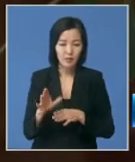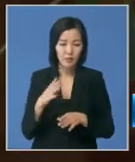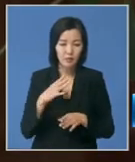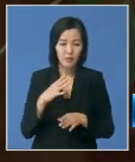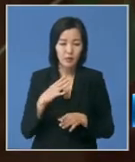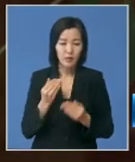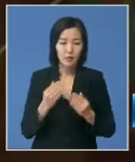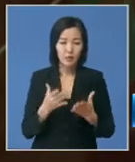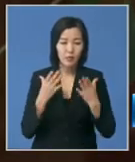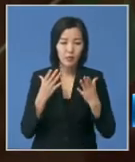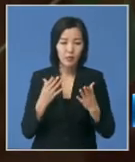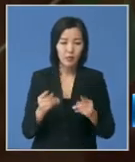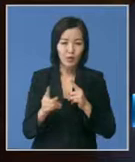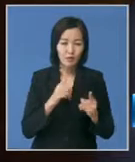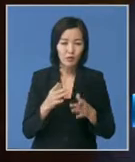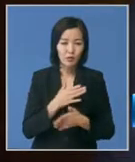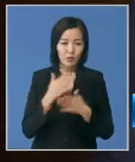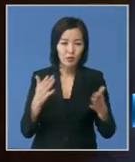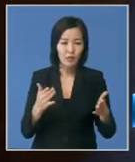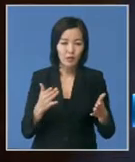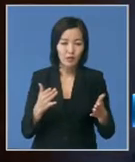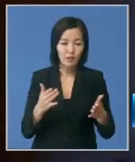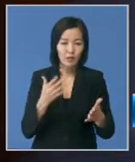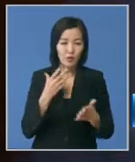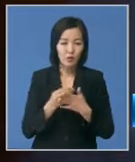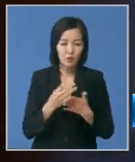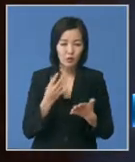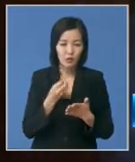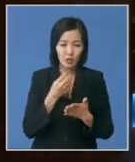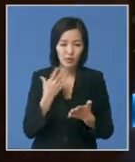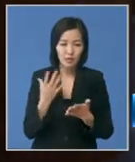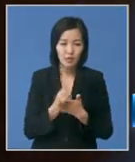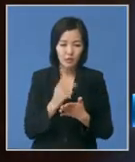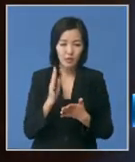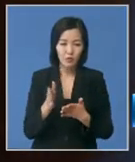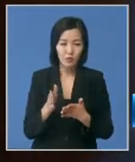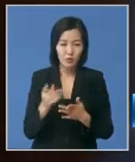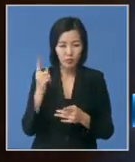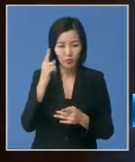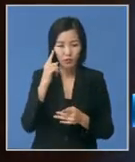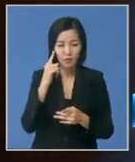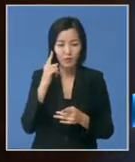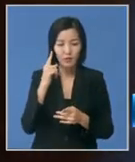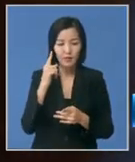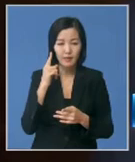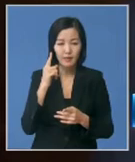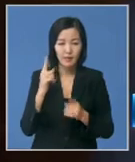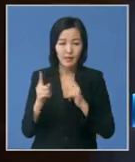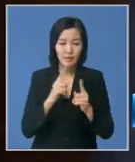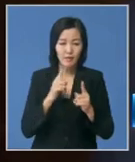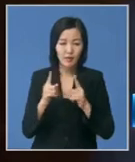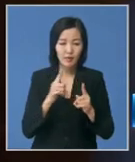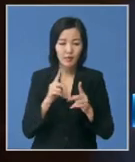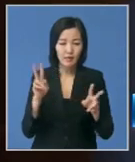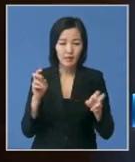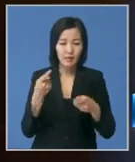ойлаймын, бүгінгі конференция үлкен жақсы өзінің нәтижесін береді деп ойлаймын. Соның кейін осы конференциясының несіне